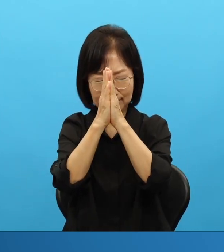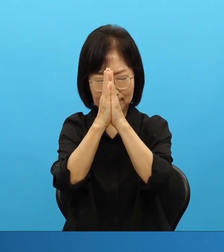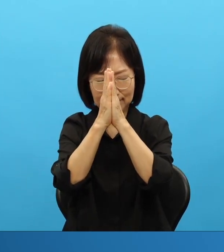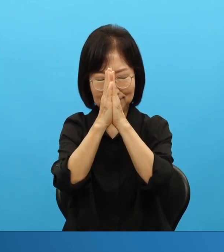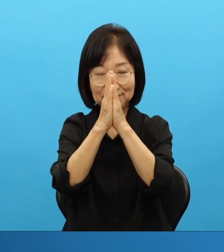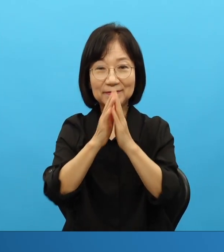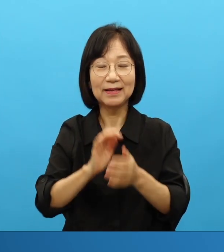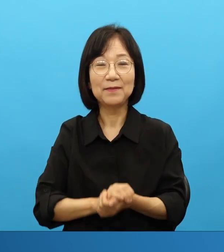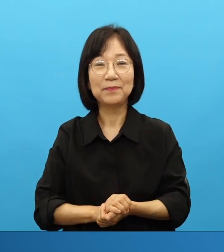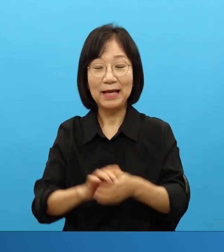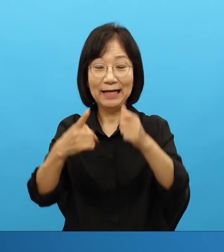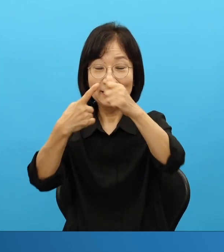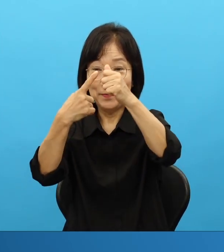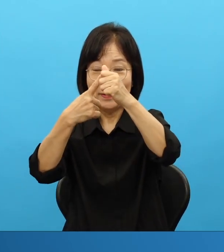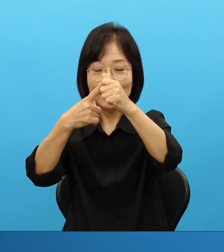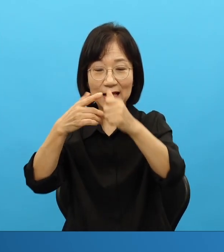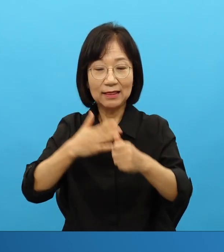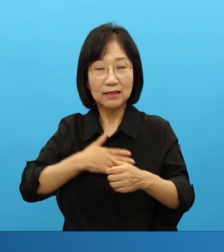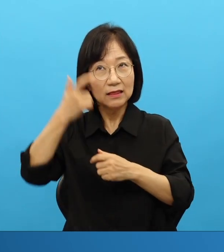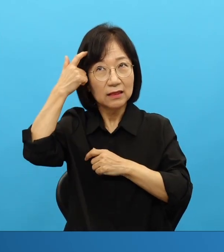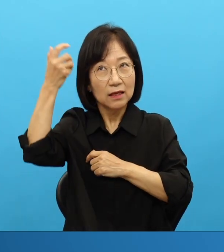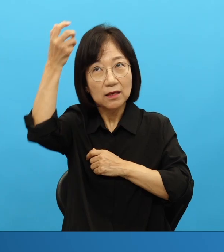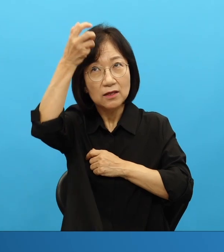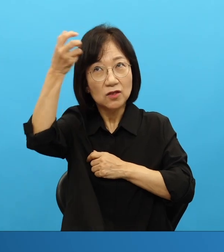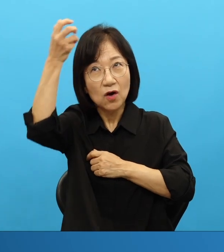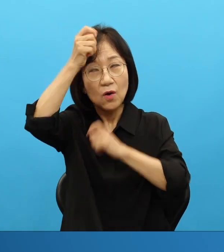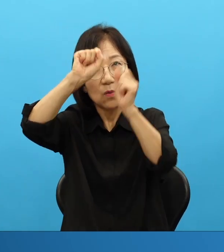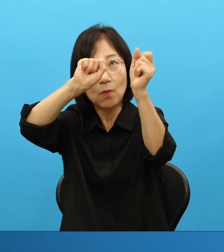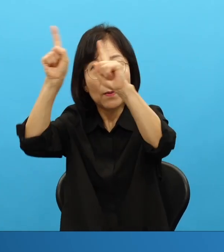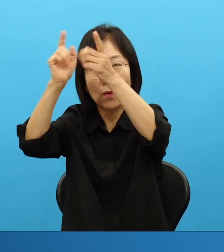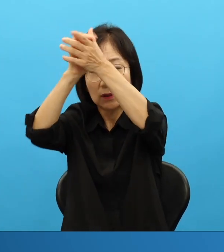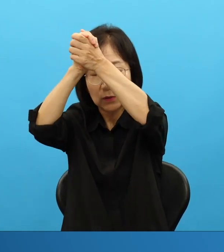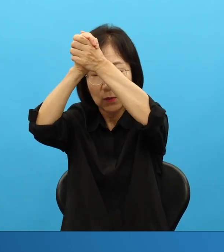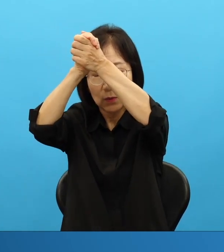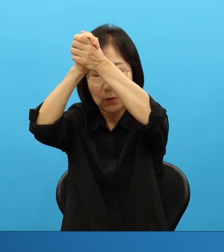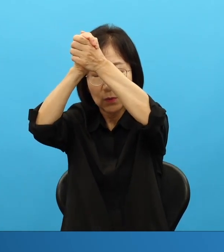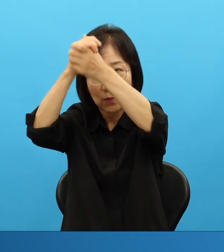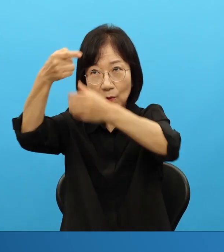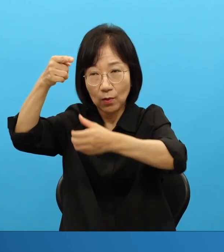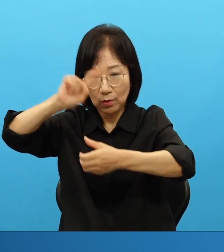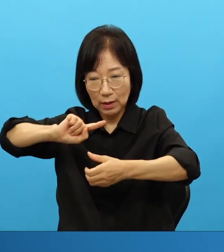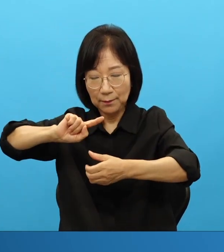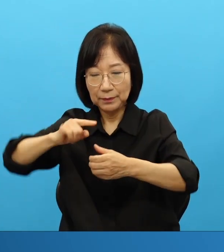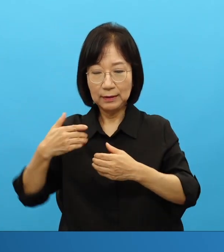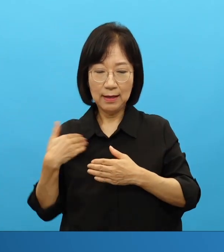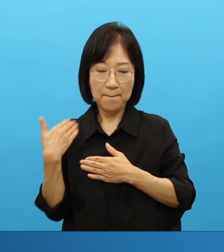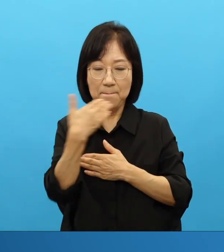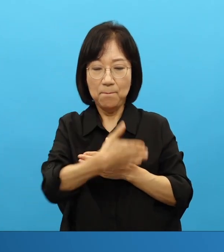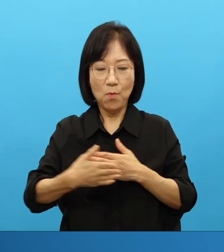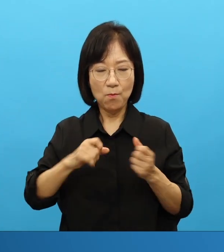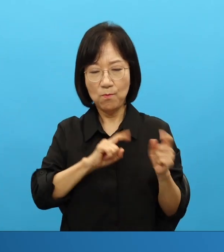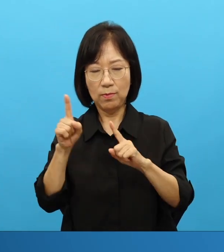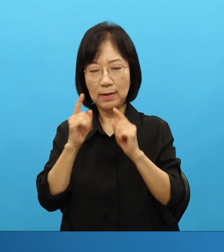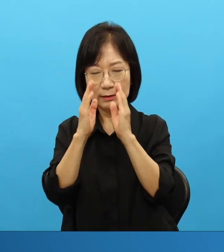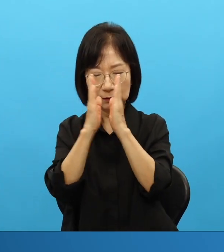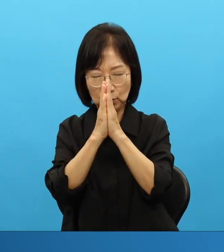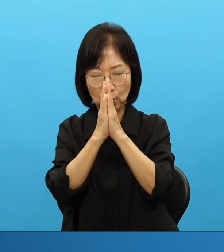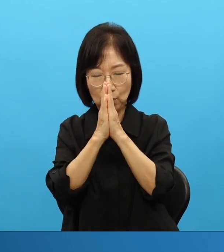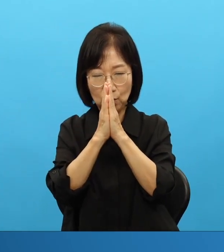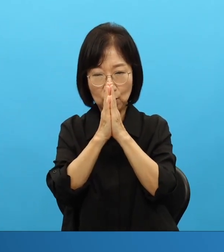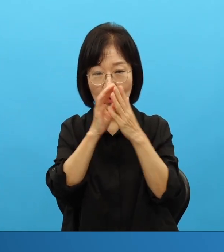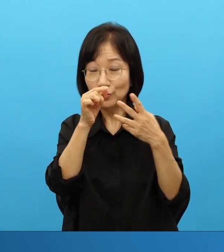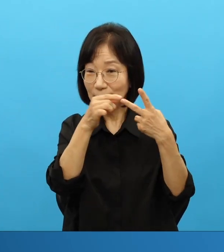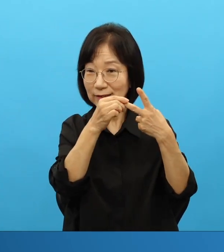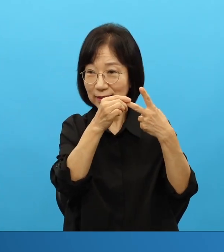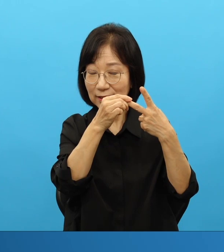나의 영을 살리는 기도. The prayer to revive your 똑같이 soul. 이루어지겠죠. 나의 몸을 살리는 And in 기도. the same way, the prayer